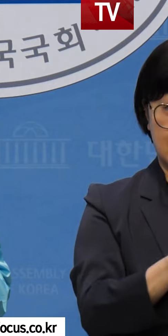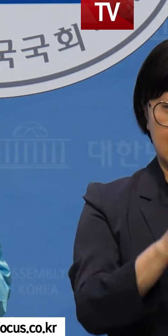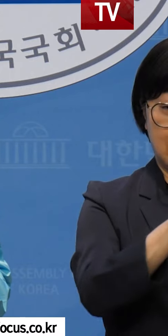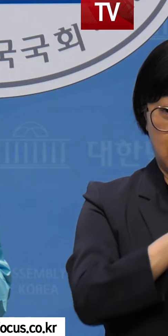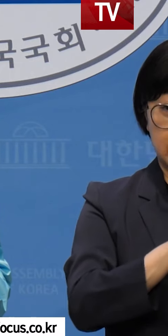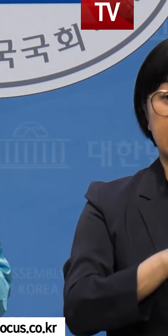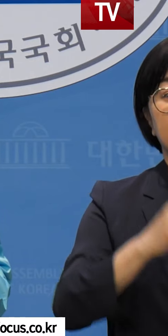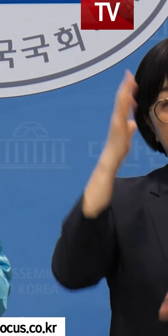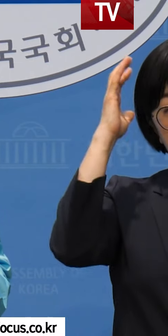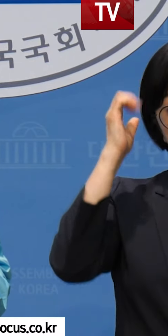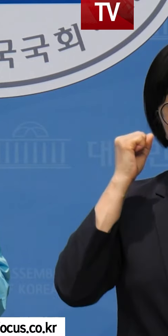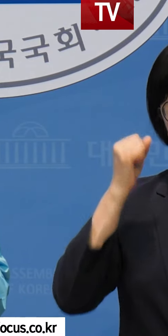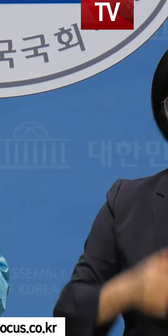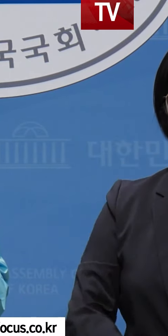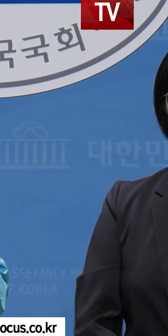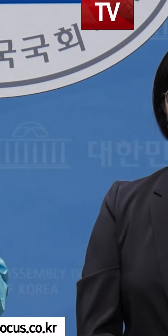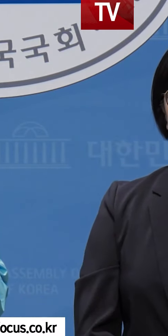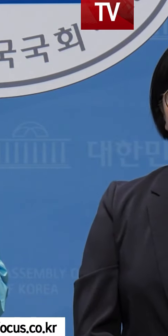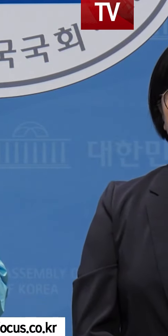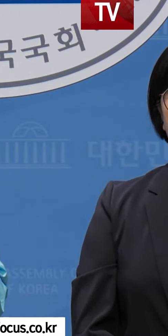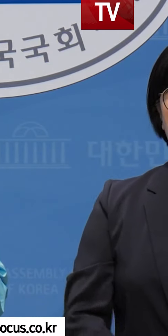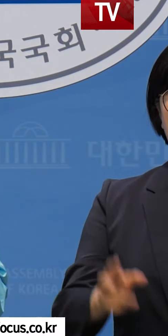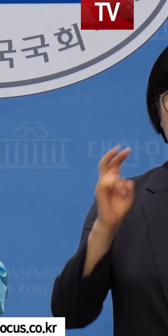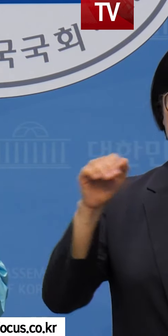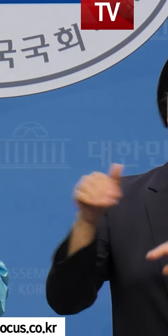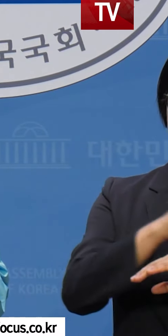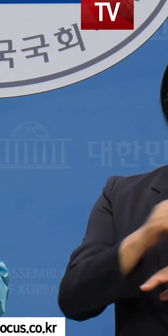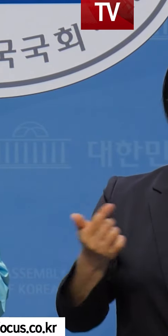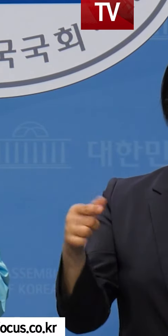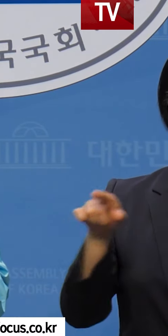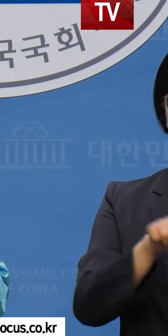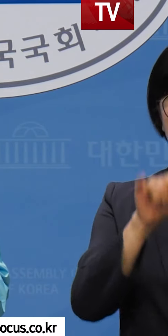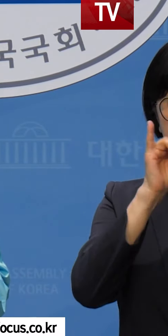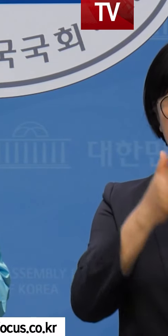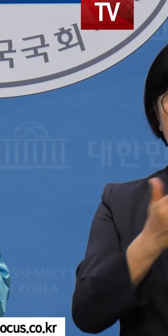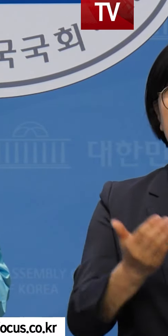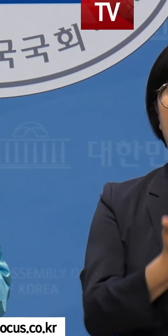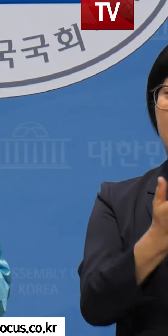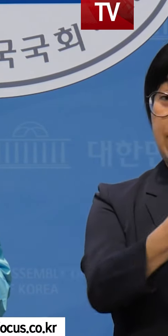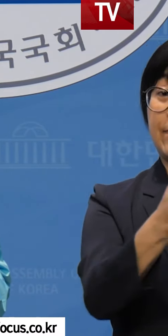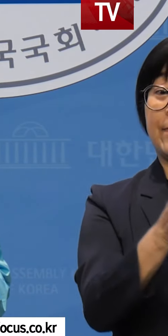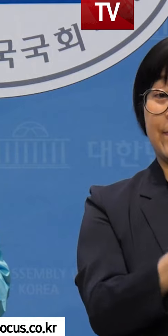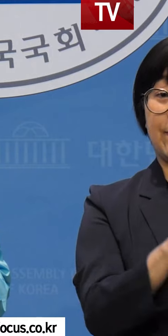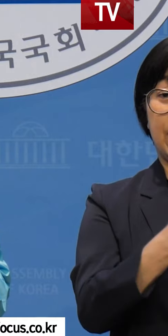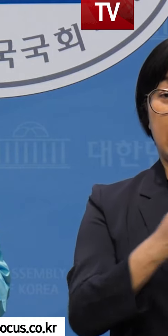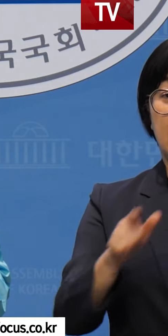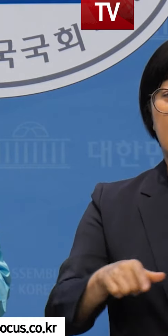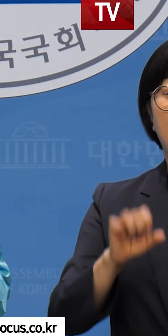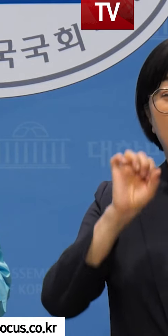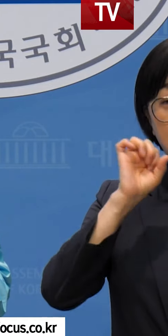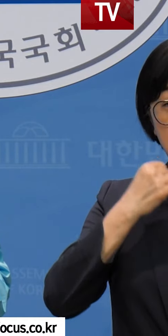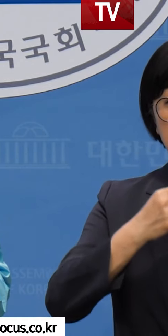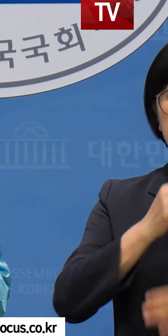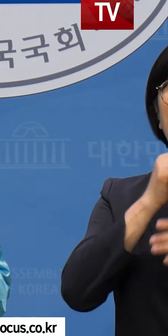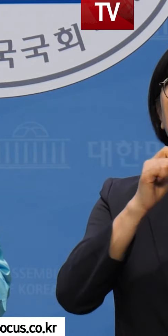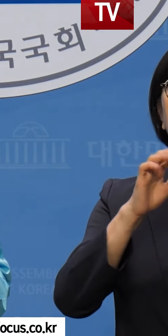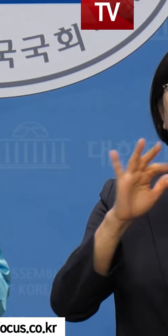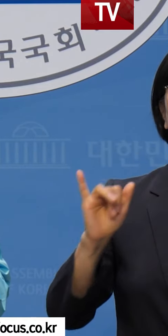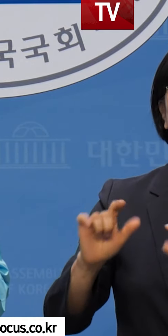않겠습니다. 고단한 출퇴근길을 함께하며 우리 진보당이 녹록지 않은 서민의